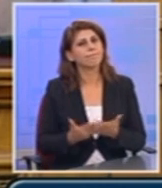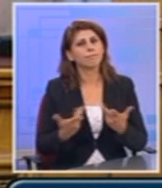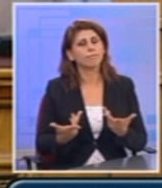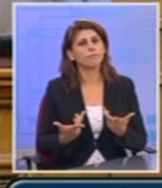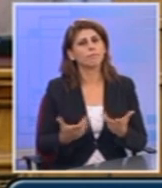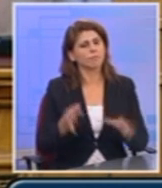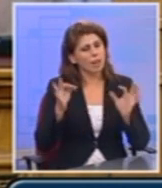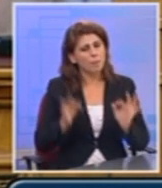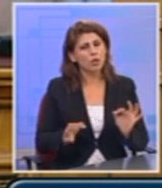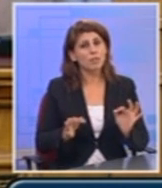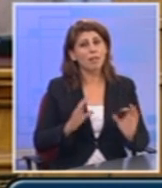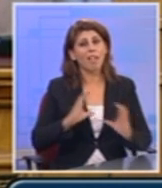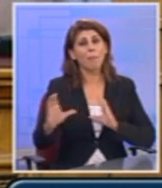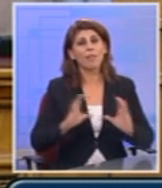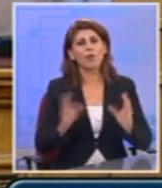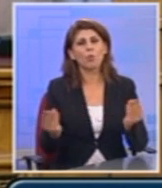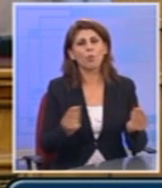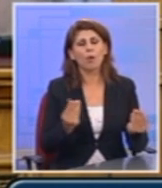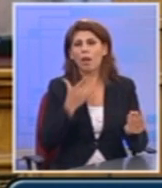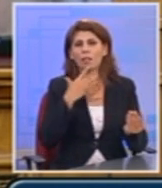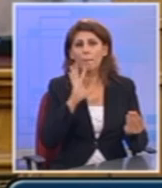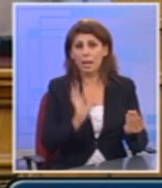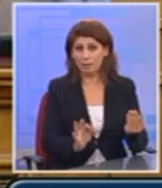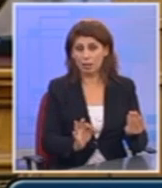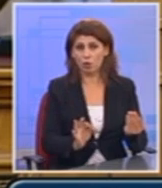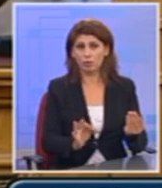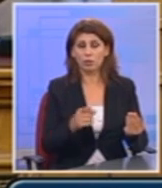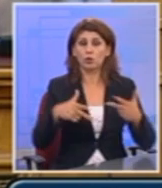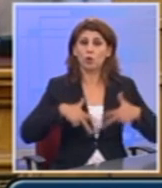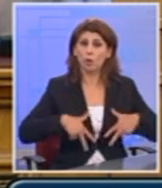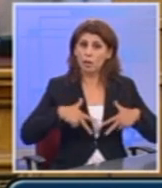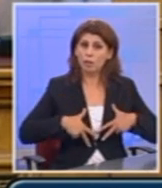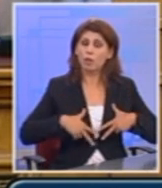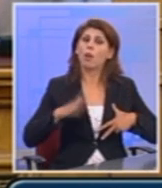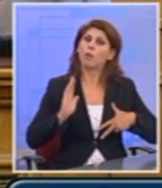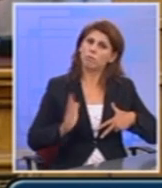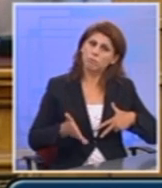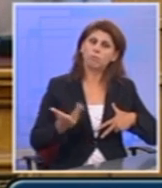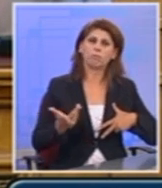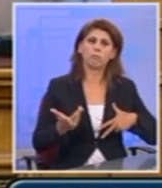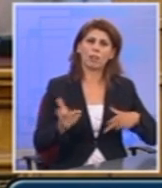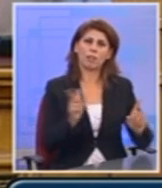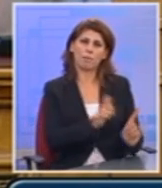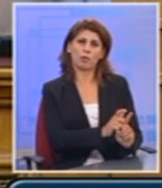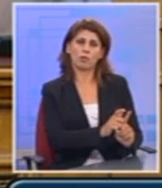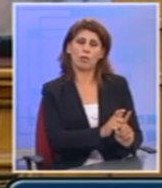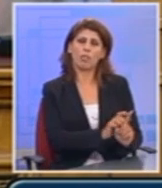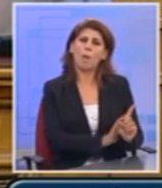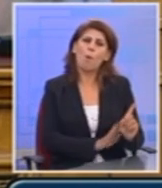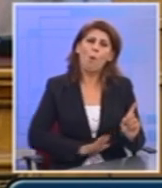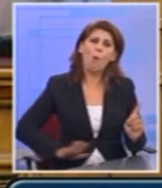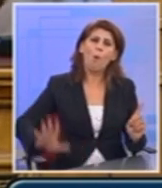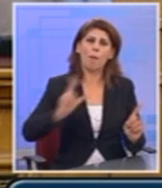αποκλειστικά και μόνο επικοινωνιακή γιατί στην πραγματικότητα το κράτος μπορεί εν δυνάμει να αποξενωθεί από όλα τα